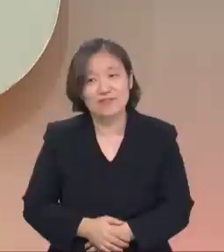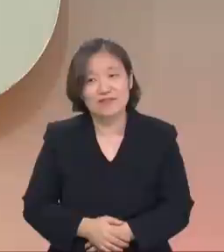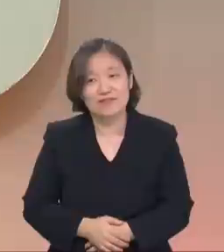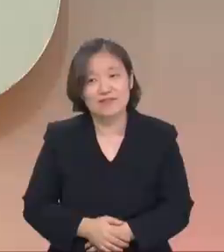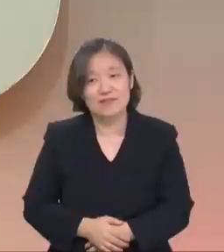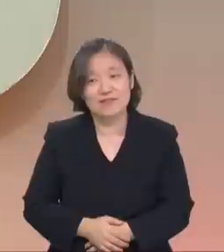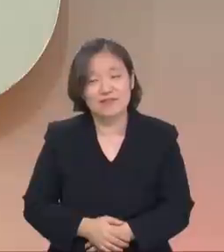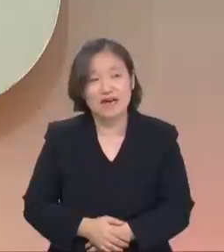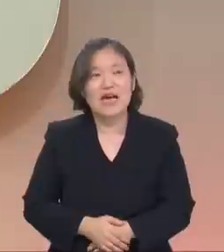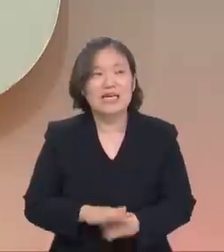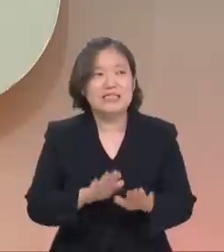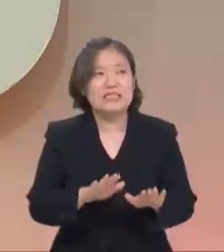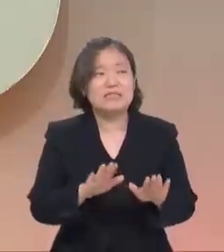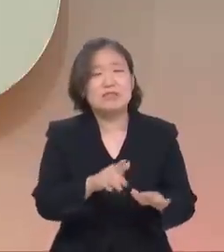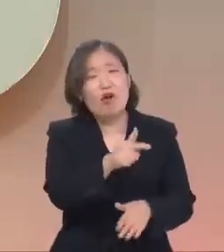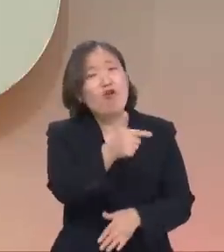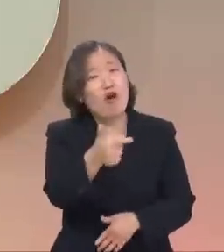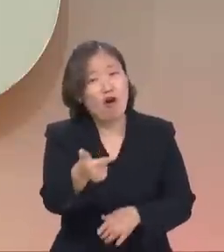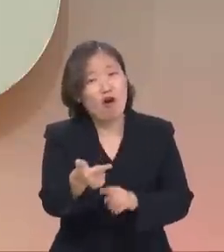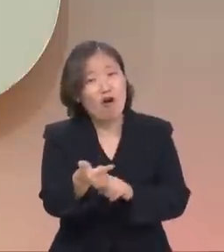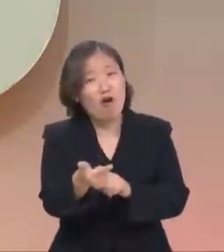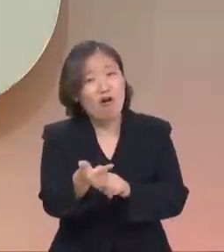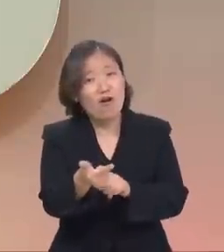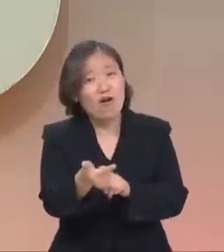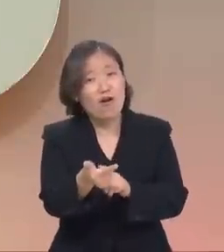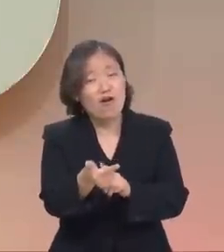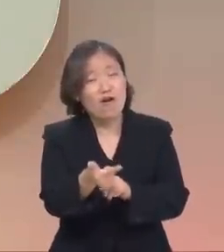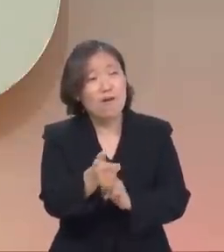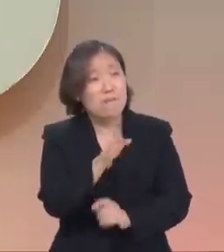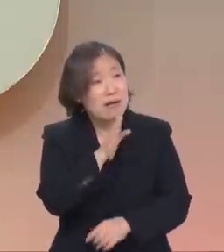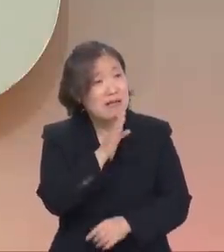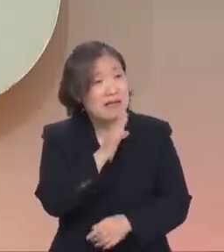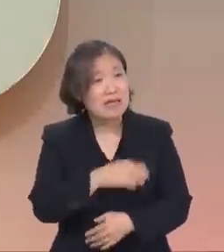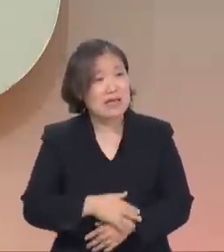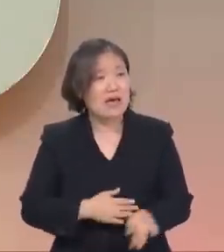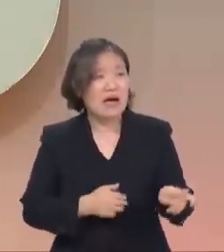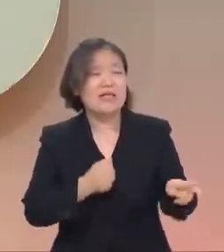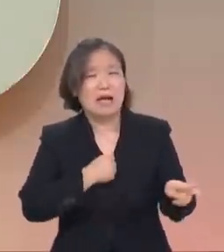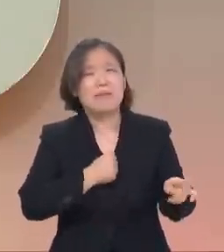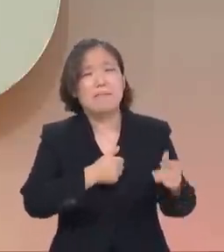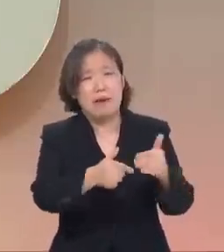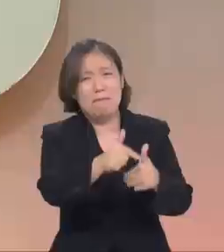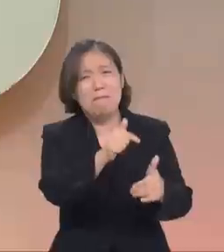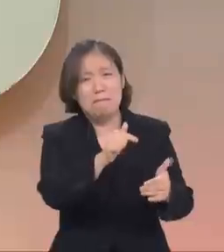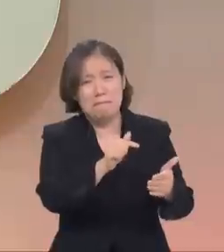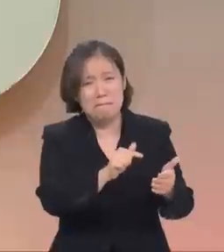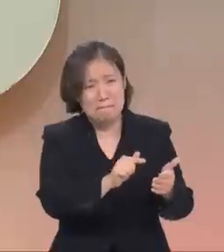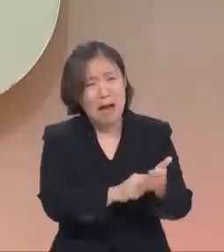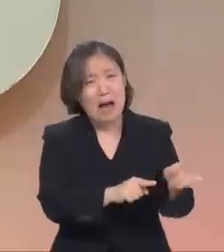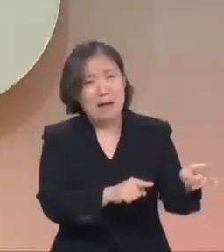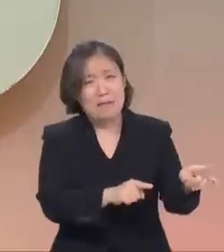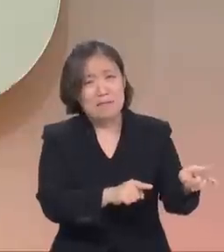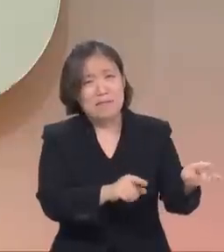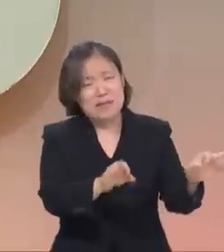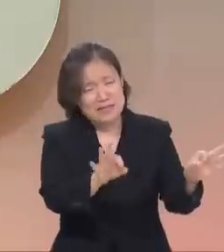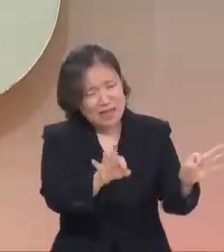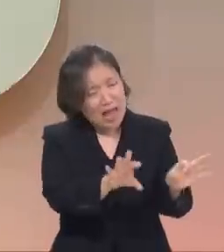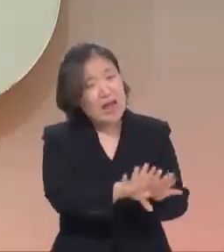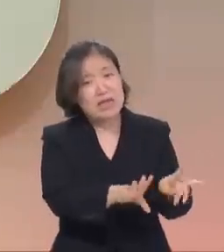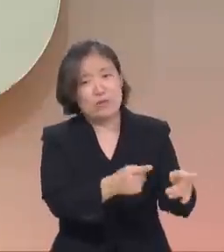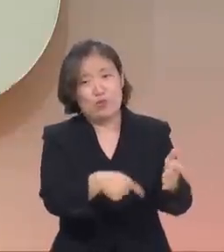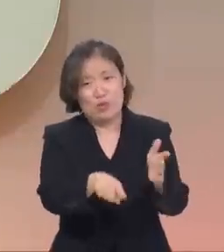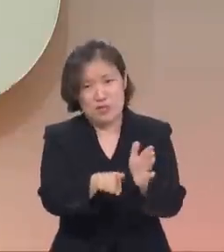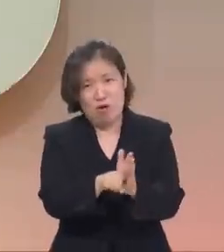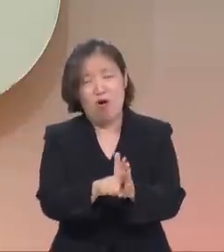날이 저물었으니까 이왕 왔으니 그 답답한 마음 다 내려놓고 법당에